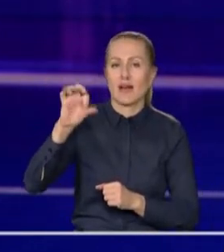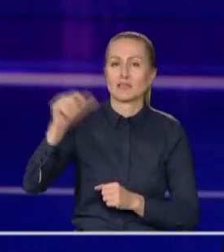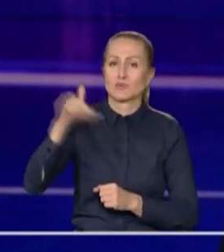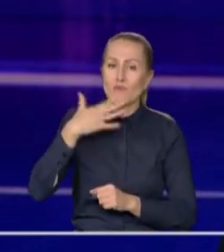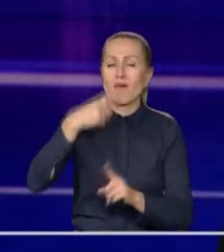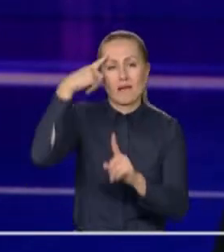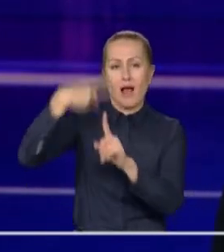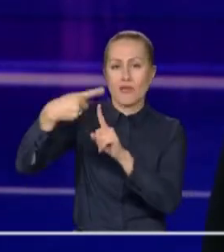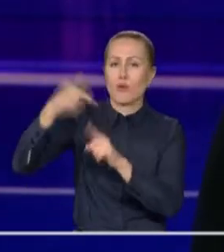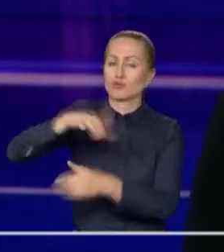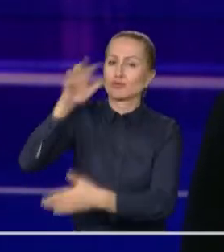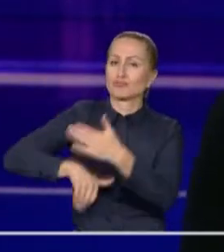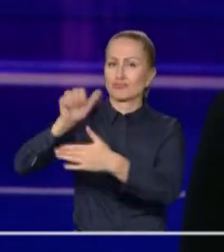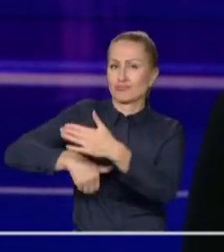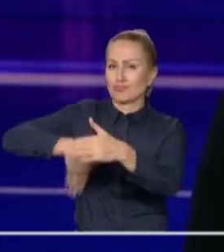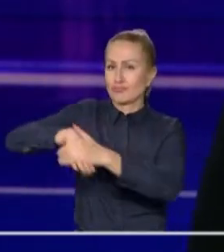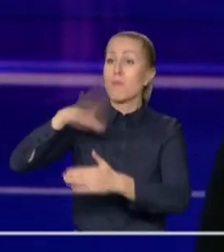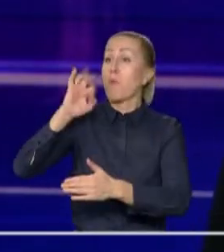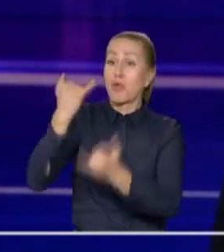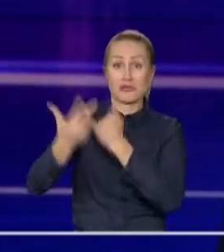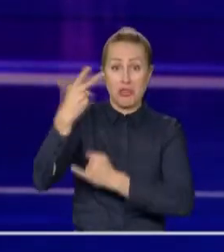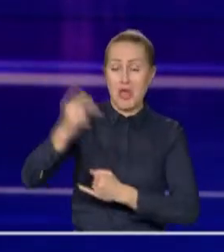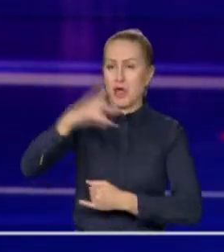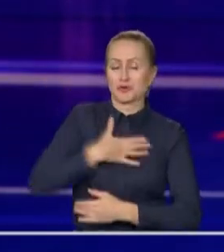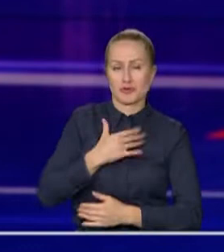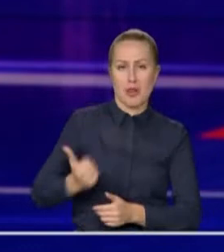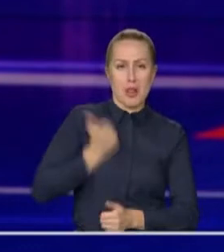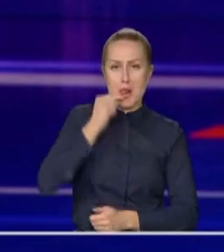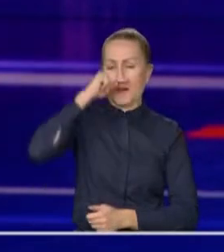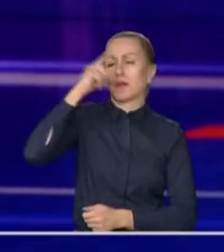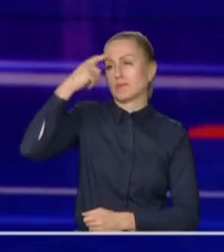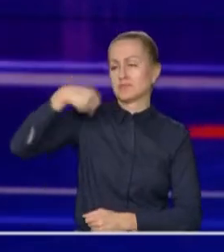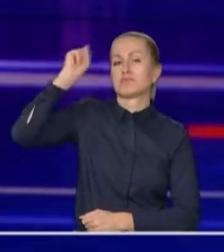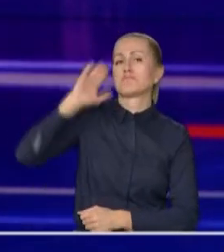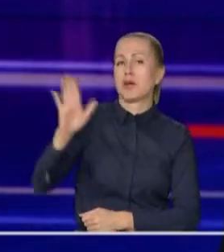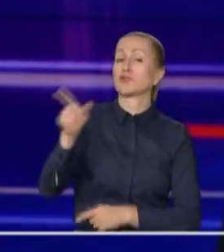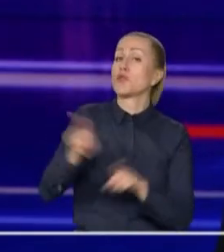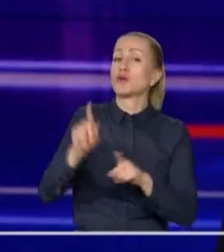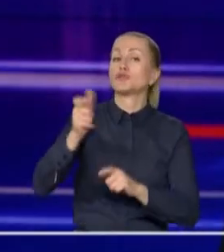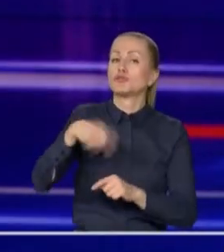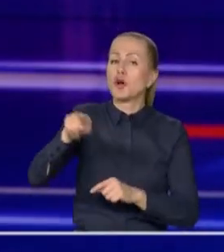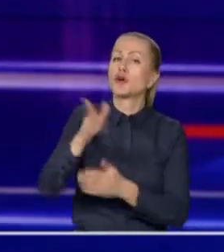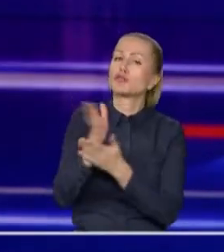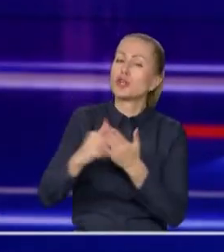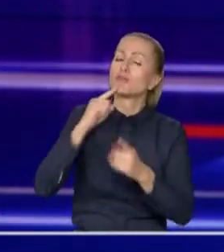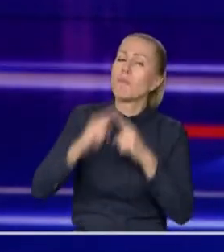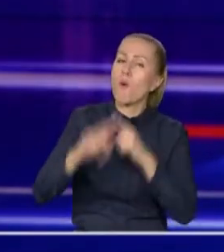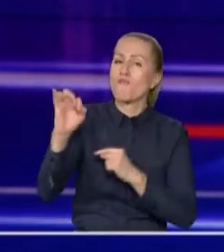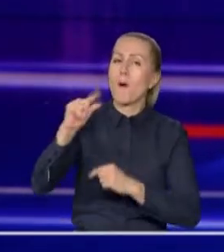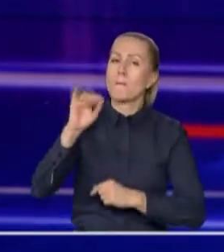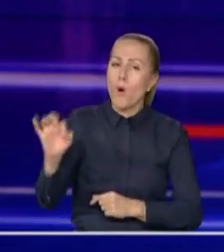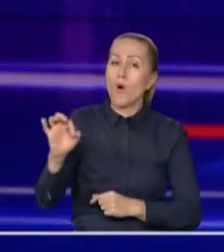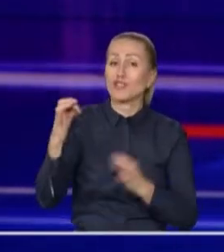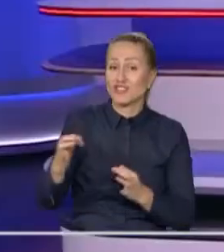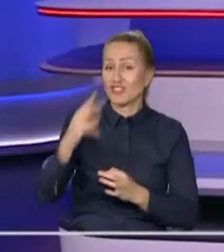trzeba opiłować z przywilejów, bo podniosą głowę. Czyli jednak są takie grupy, które, no to... przynajmniej zdaniem części polityków Platformy Obywatelskiej, bo